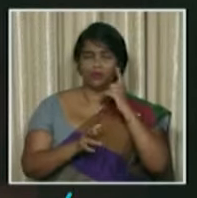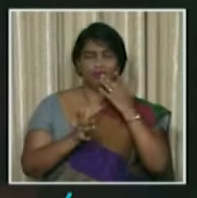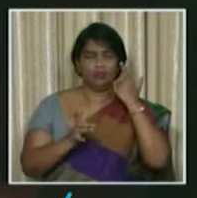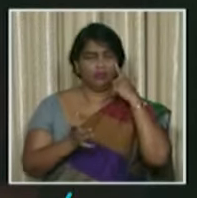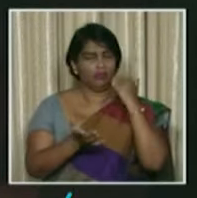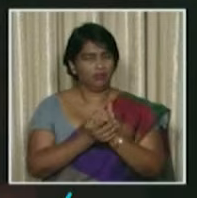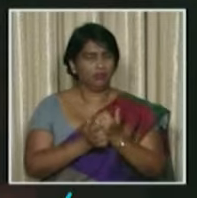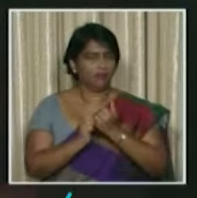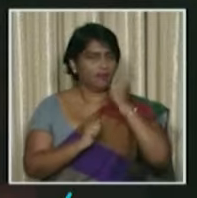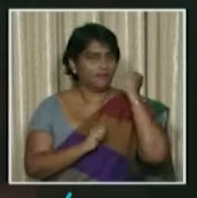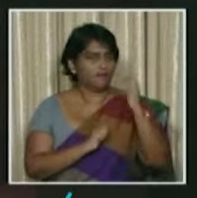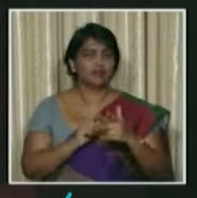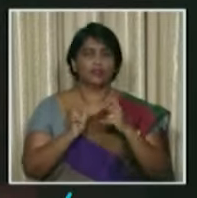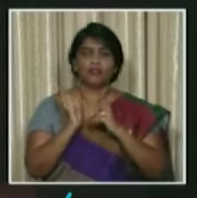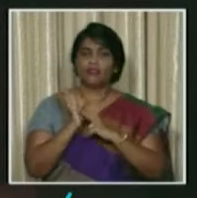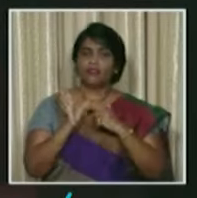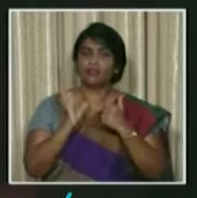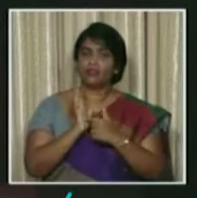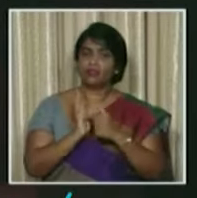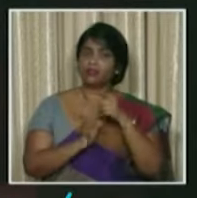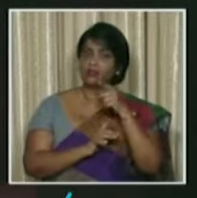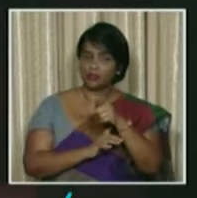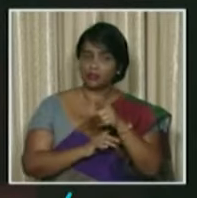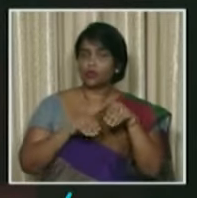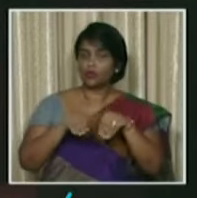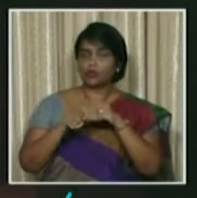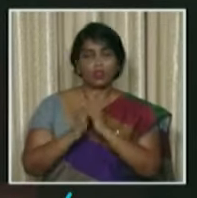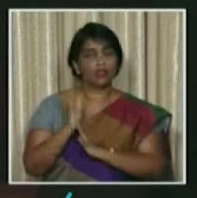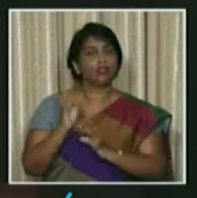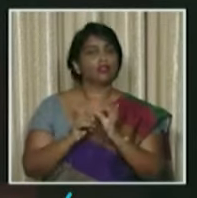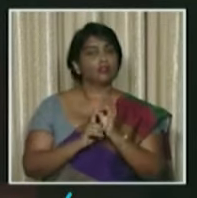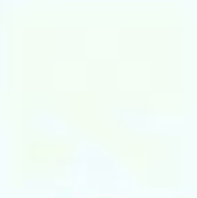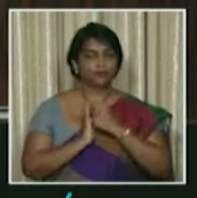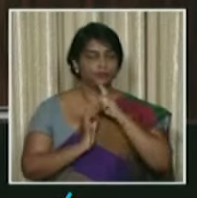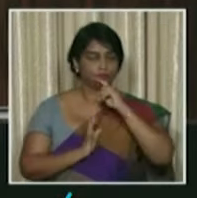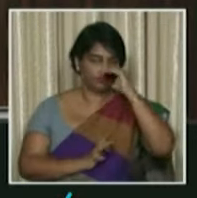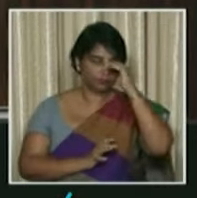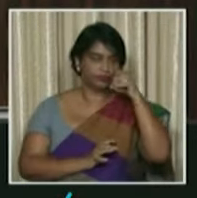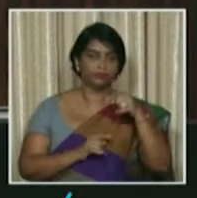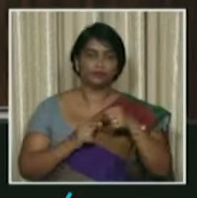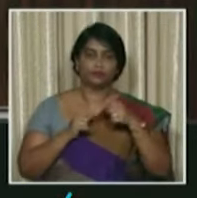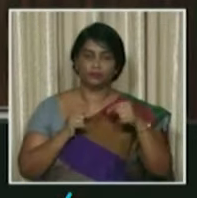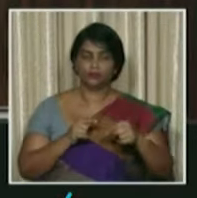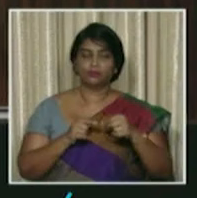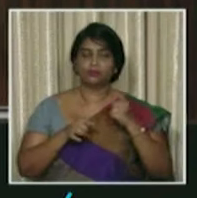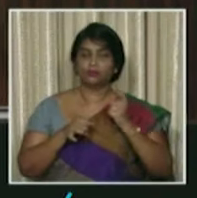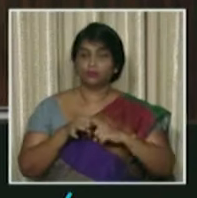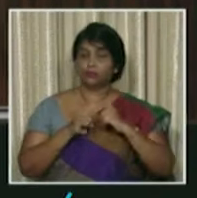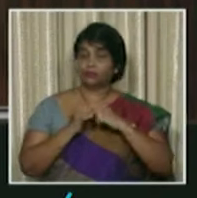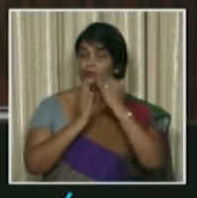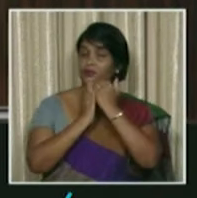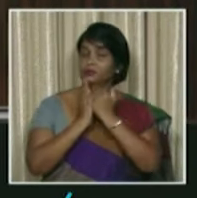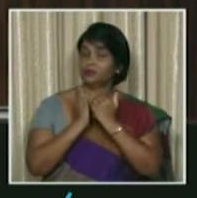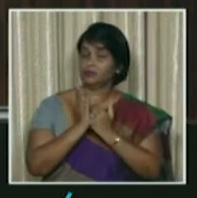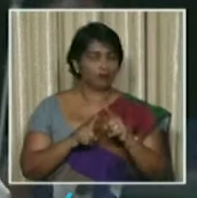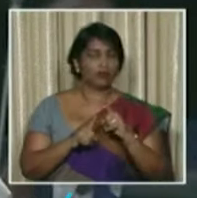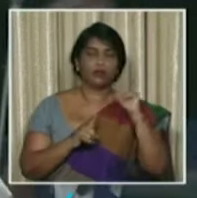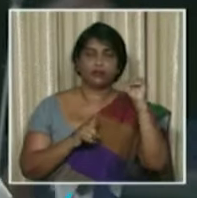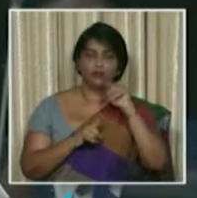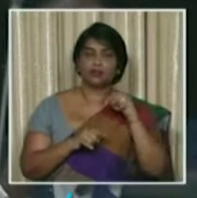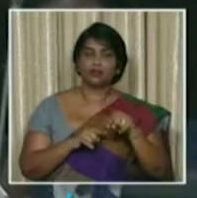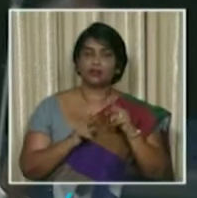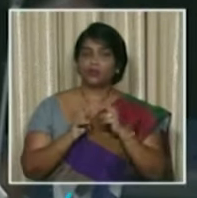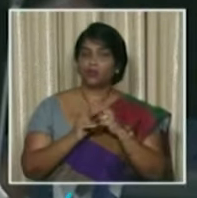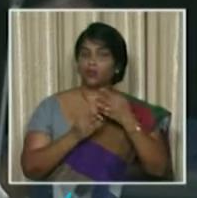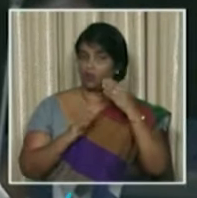ගහන මේ වැට්ටකට ඔබතුමා කෘෂිකර්ම ඇමතිවරය හැටියට විරුද්ධ වෙනවද විපක්ෂ නායකතුමා ප්‍රශ්න පත්‍රයක්ම තමයි අහන්නේ